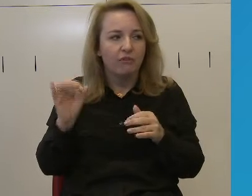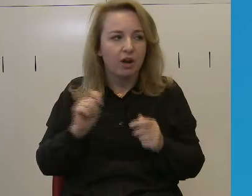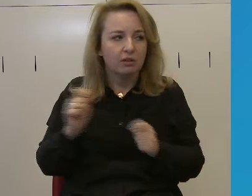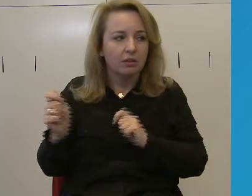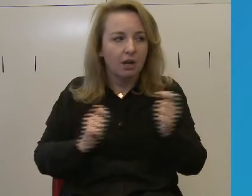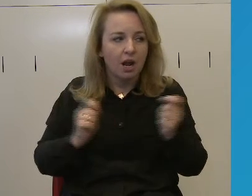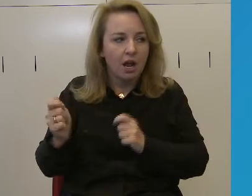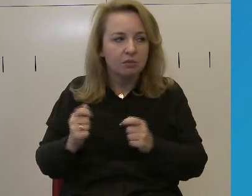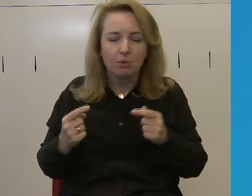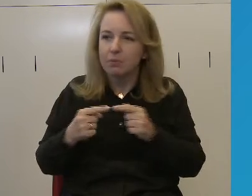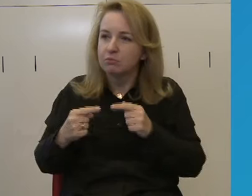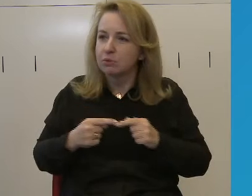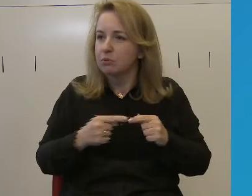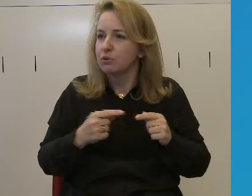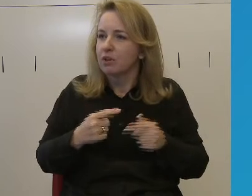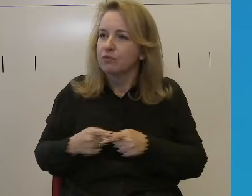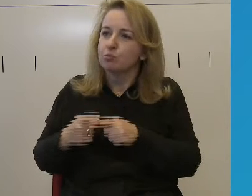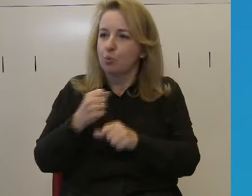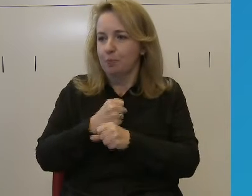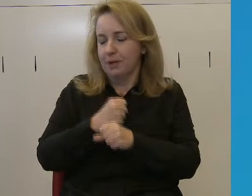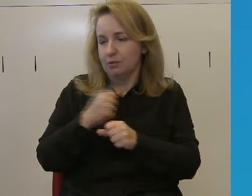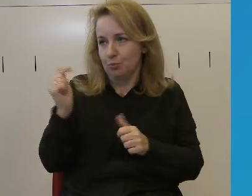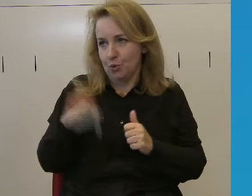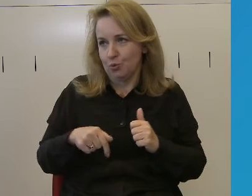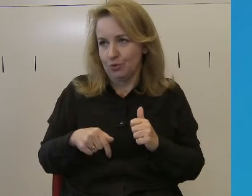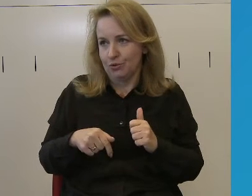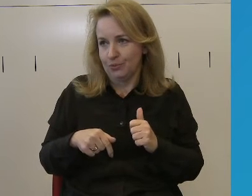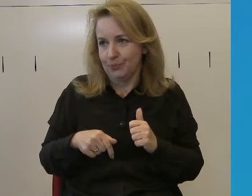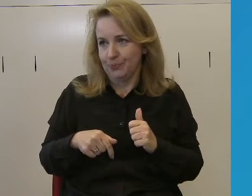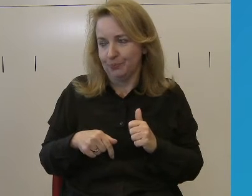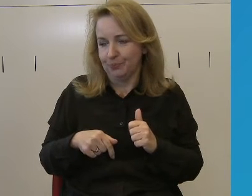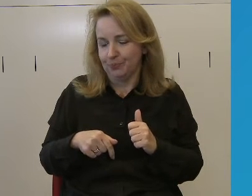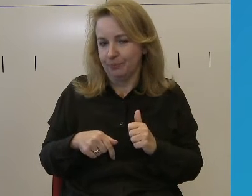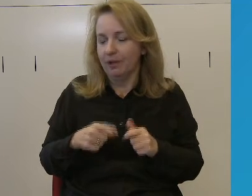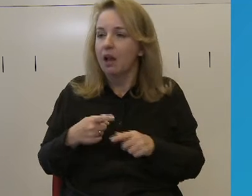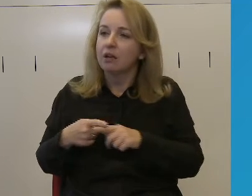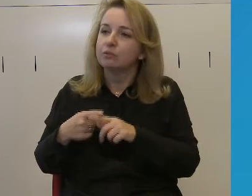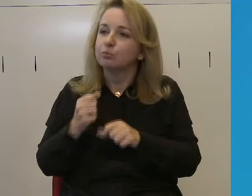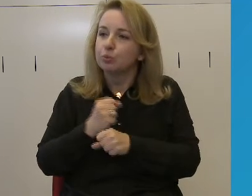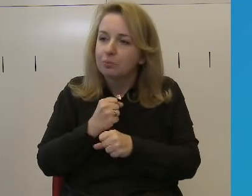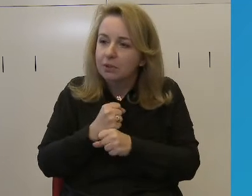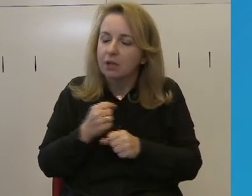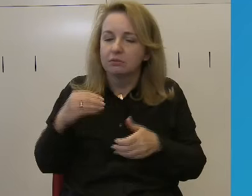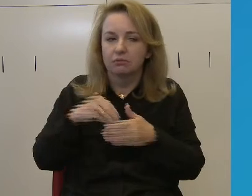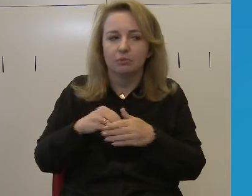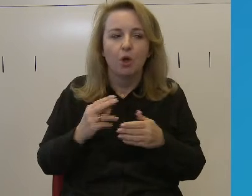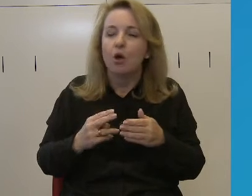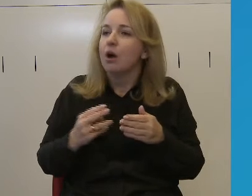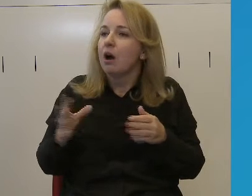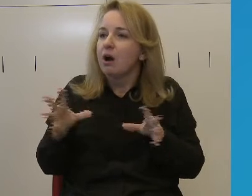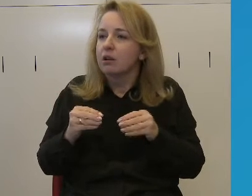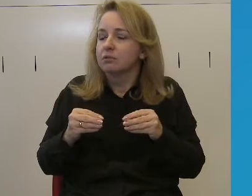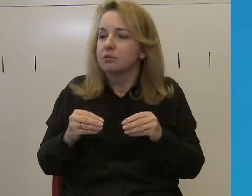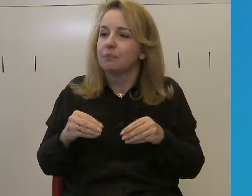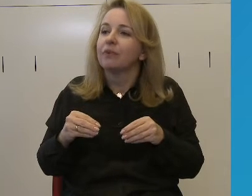transportu, różne sieci transportowe powinny być ze sobą skoordynowane, współpracować, a dostęp do nich,